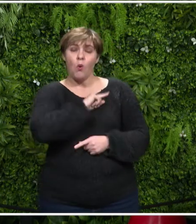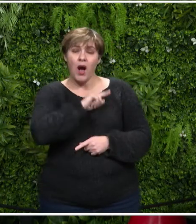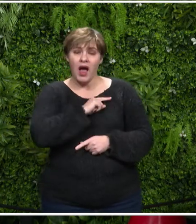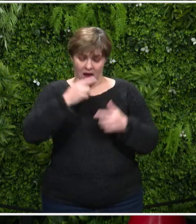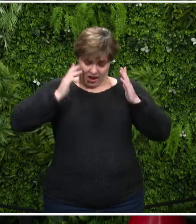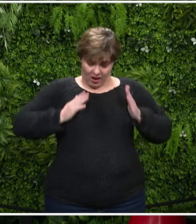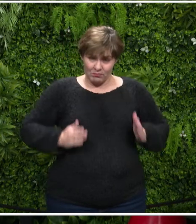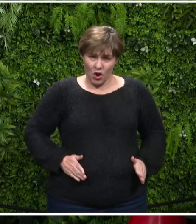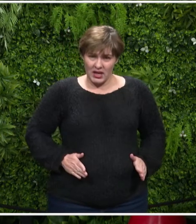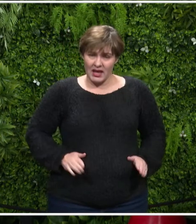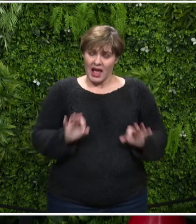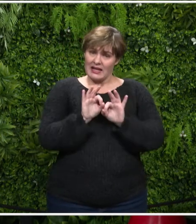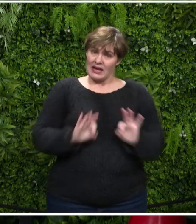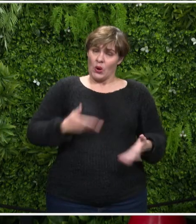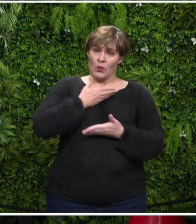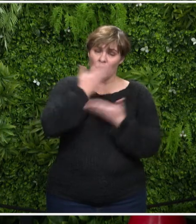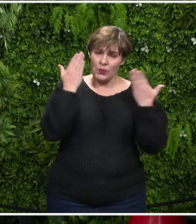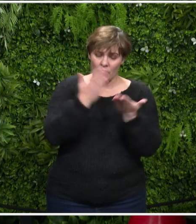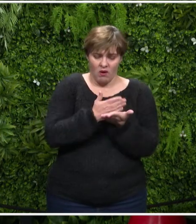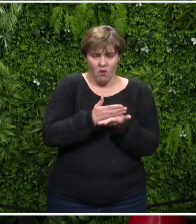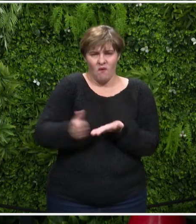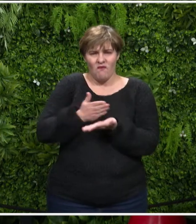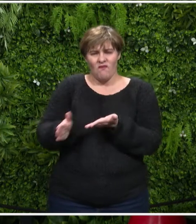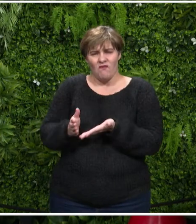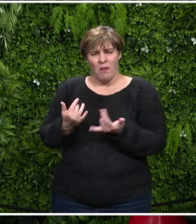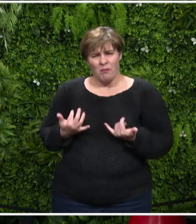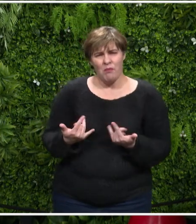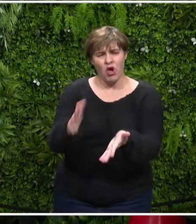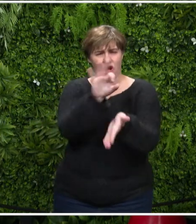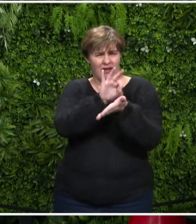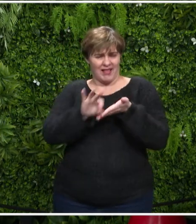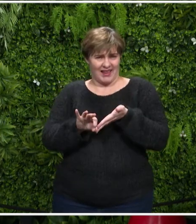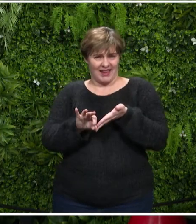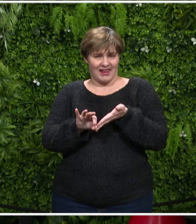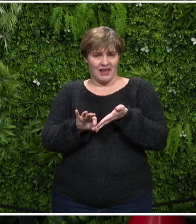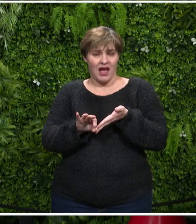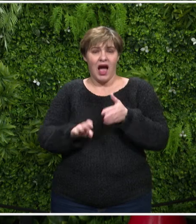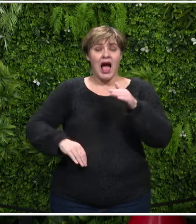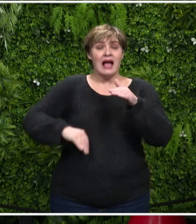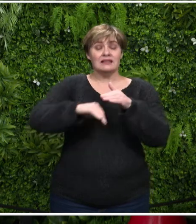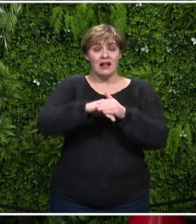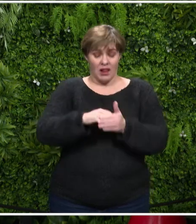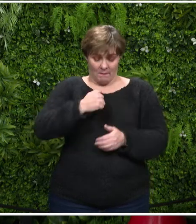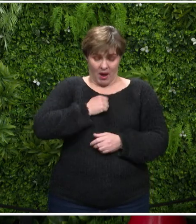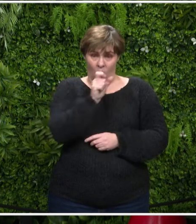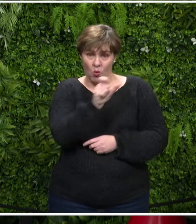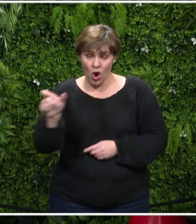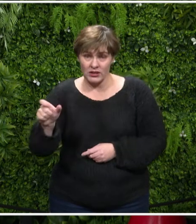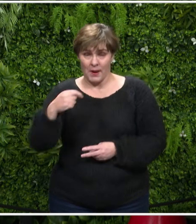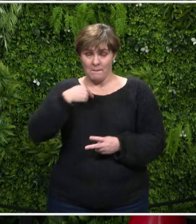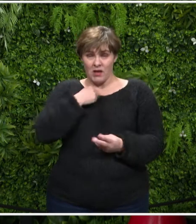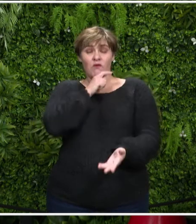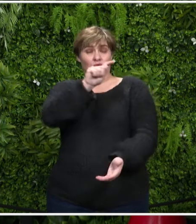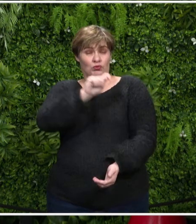van jou vleeslike interpretasie wegbrand. Totdat my woord en my